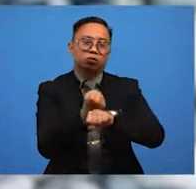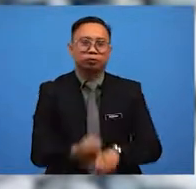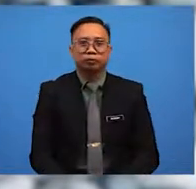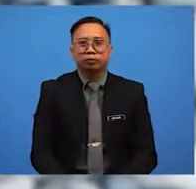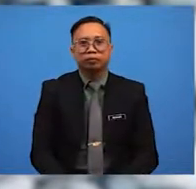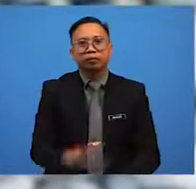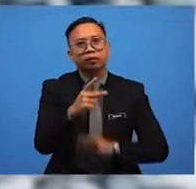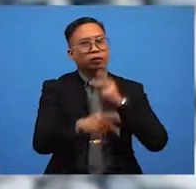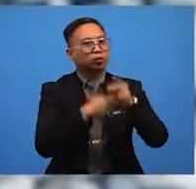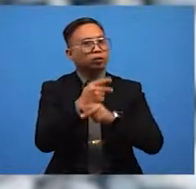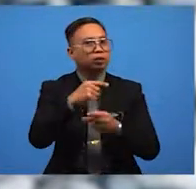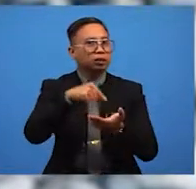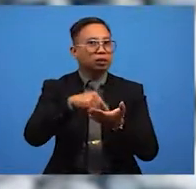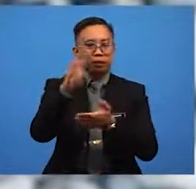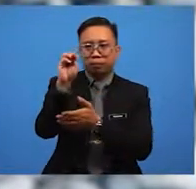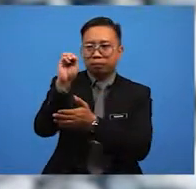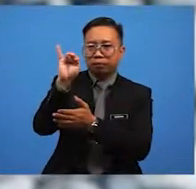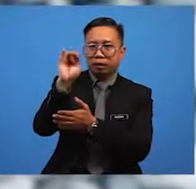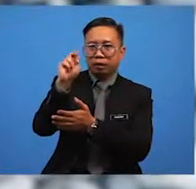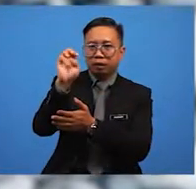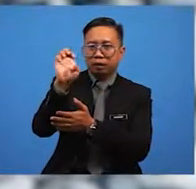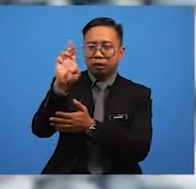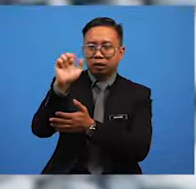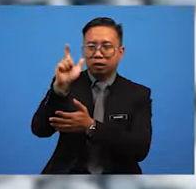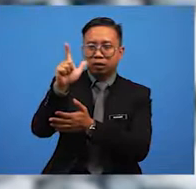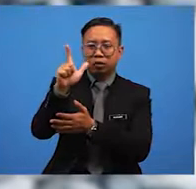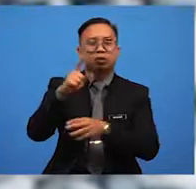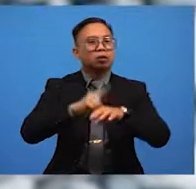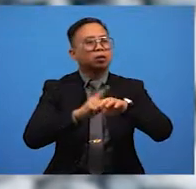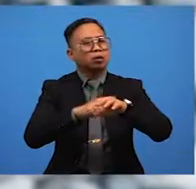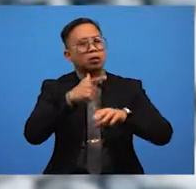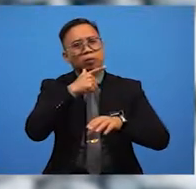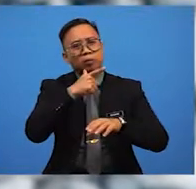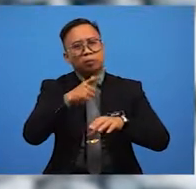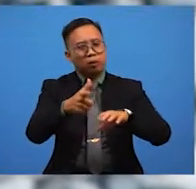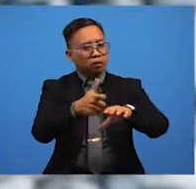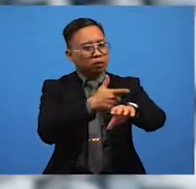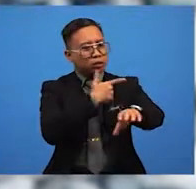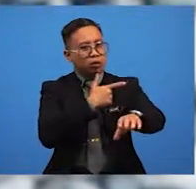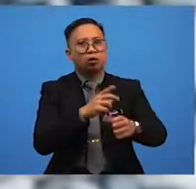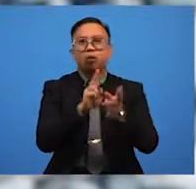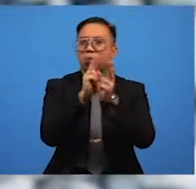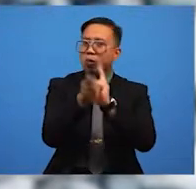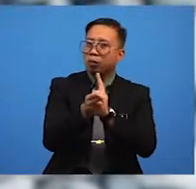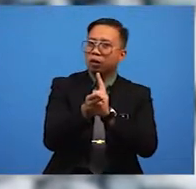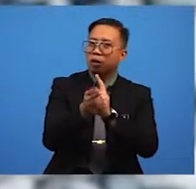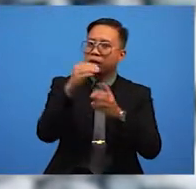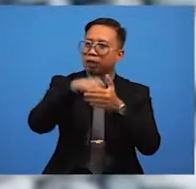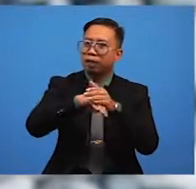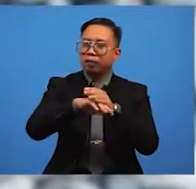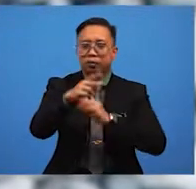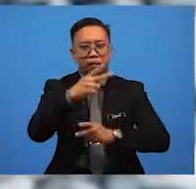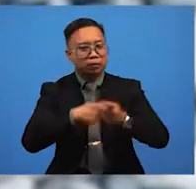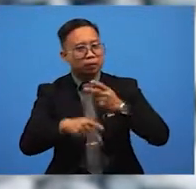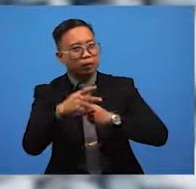Proses larutan mineral dalam jangka masa panjang seperti beribu-ribu tahun akan mengubah kandungan kimia